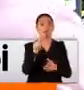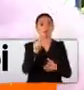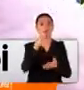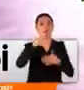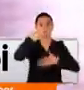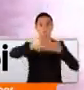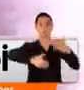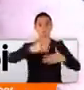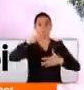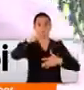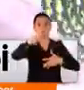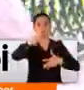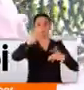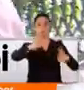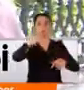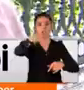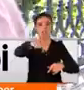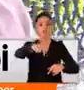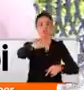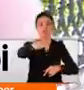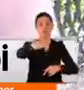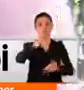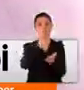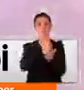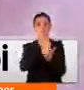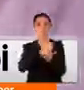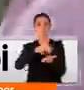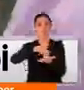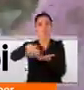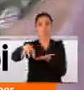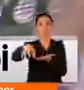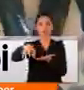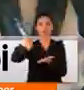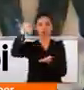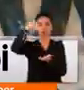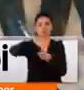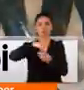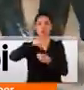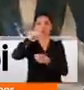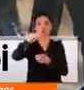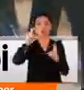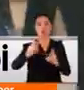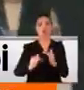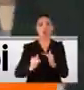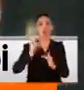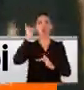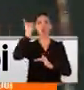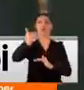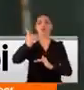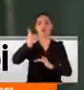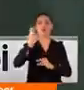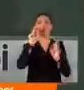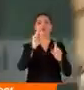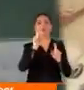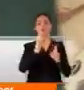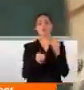kefenlerler ve hazireye, bakın şurada aşağıda, mezarlık kısmına defnederler. İşte bu noktadan sonrası ise rivayetler